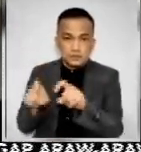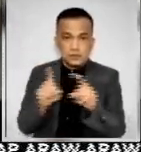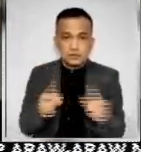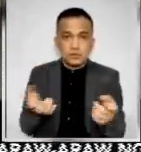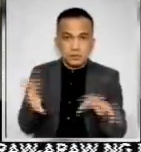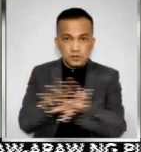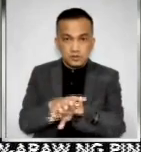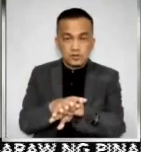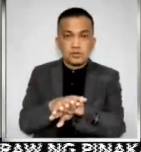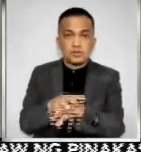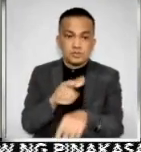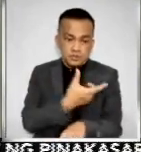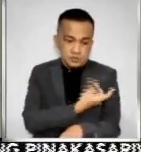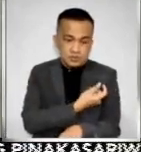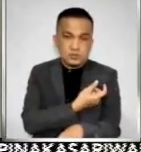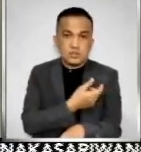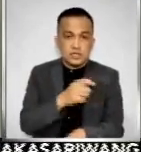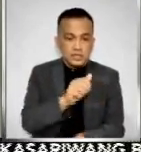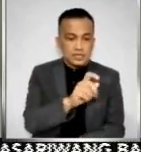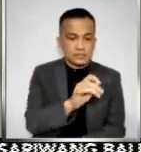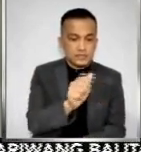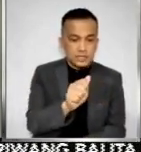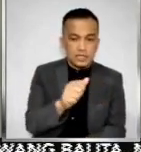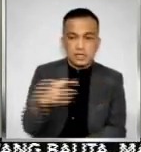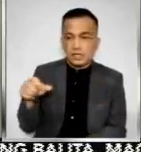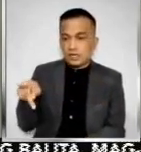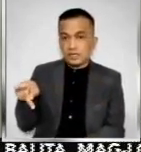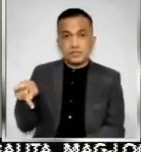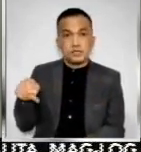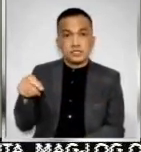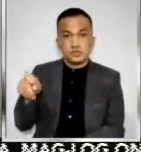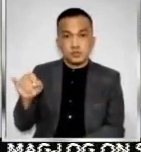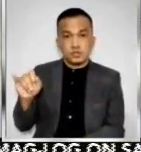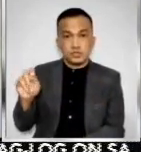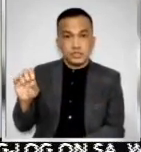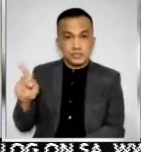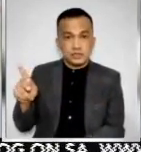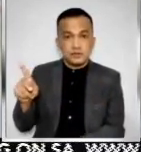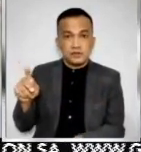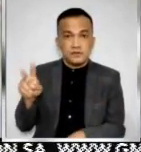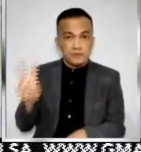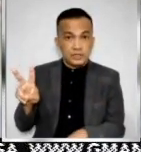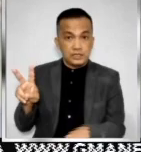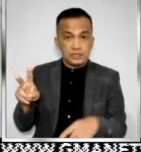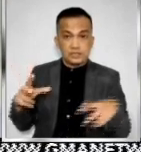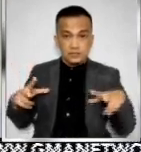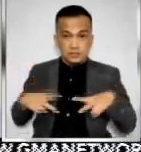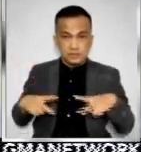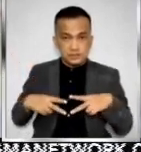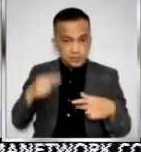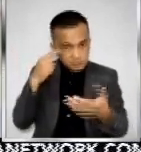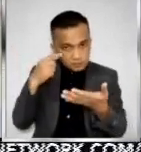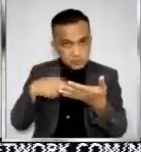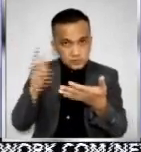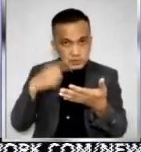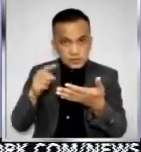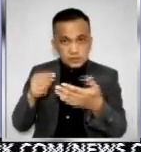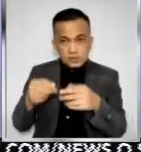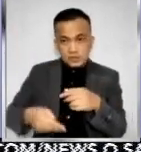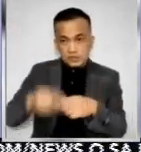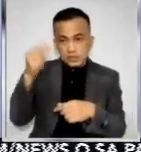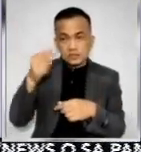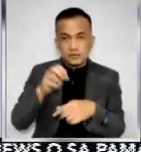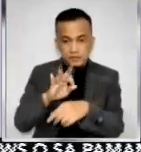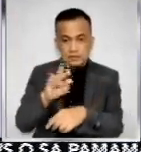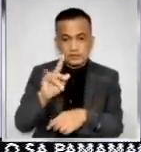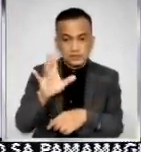ng AstraZeneca at ng Sputnik V ng Russia. Yan daw ay para malaman kung tataas ba ang efficacy ng AstraZeneca vaccine. Ang